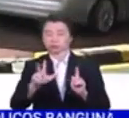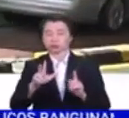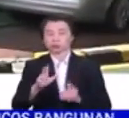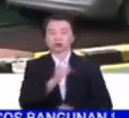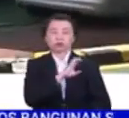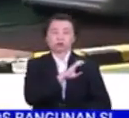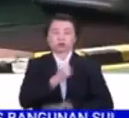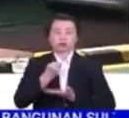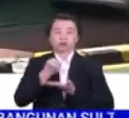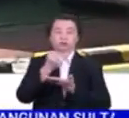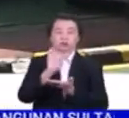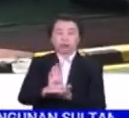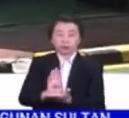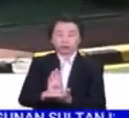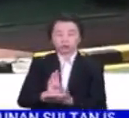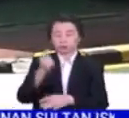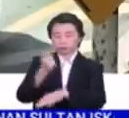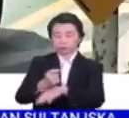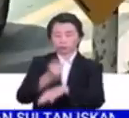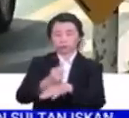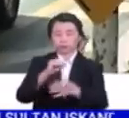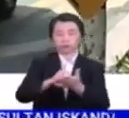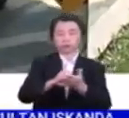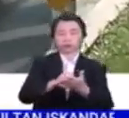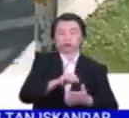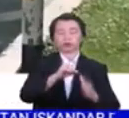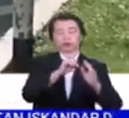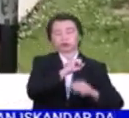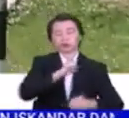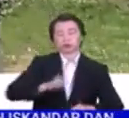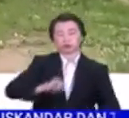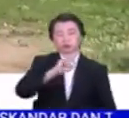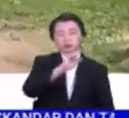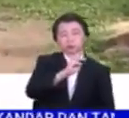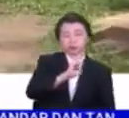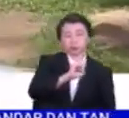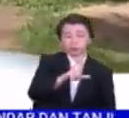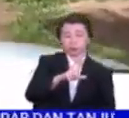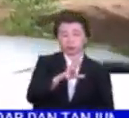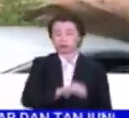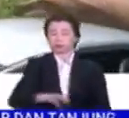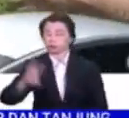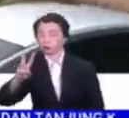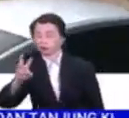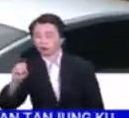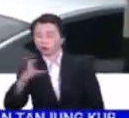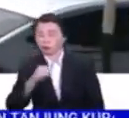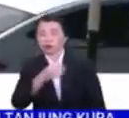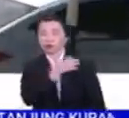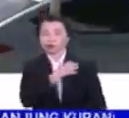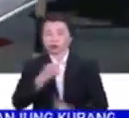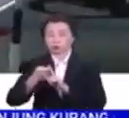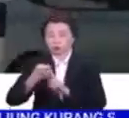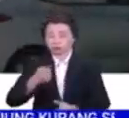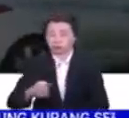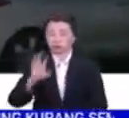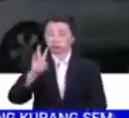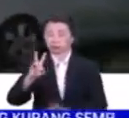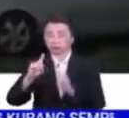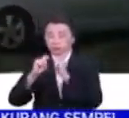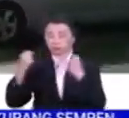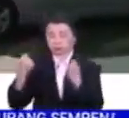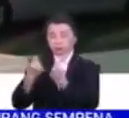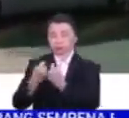bantuan ditugaskan di bangunan Sultan Ismail Johor Bahru. Manakala lebih 60 anggota dan pegawai terdiri daripada 7